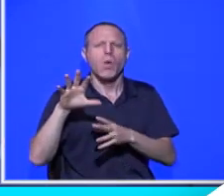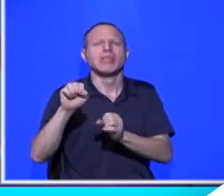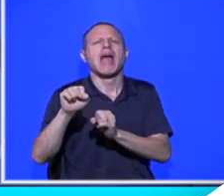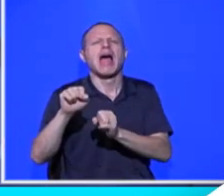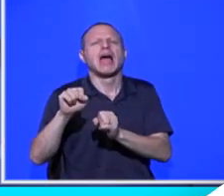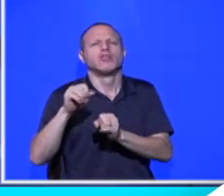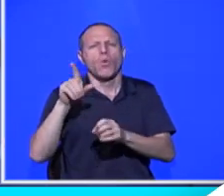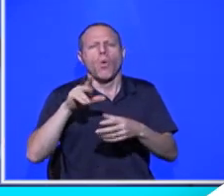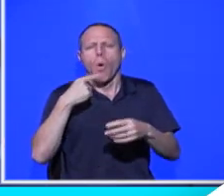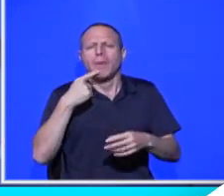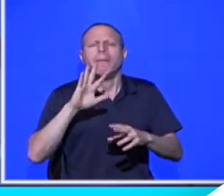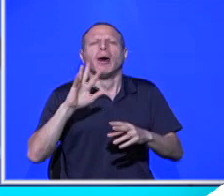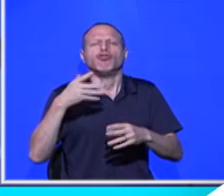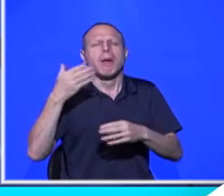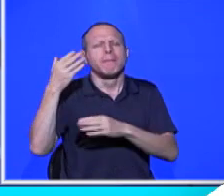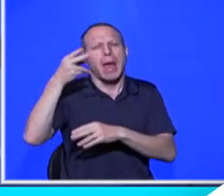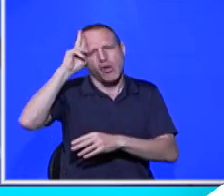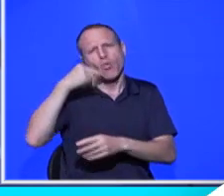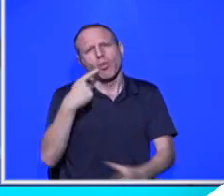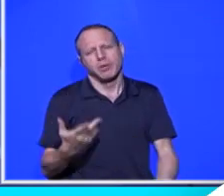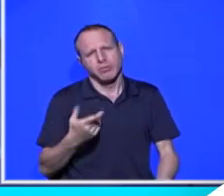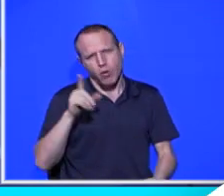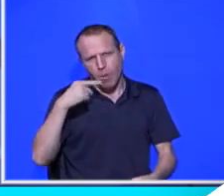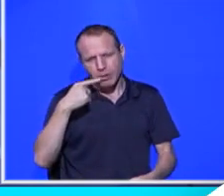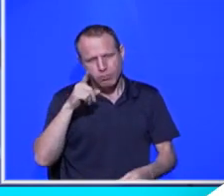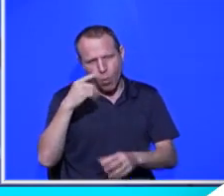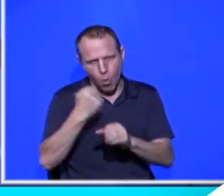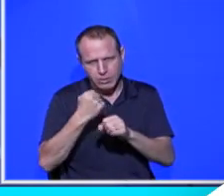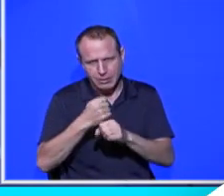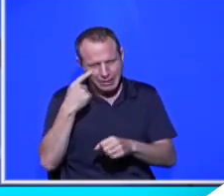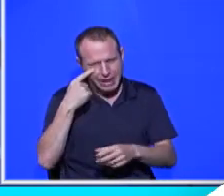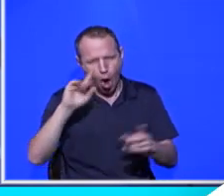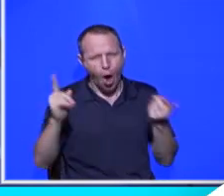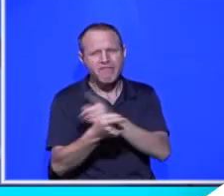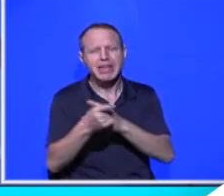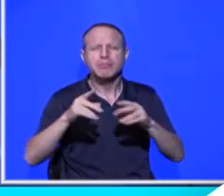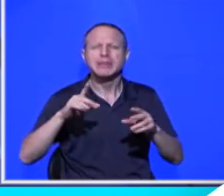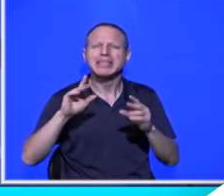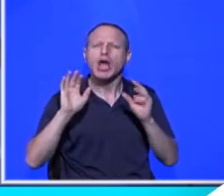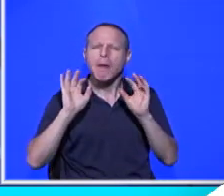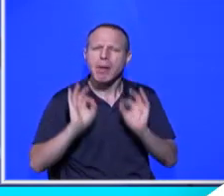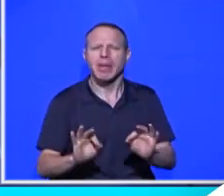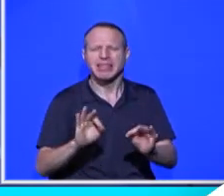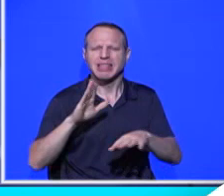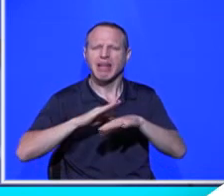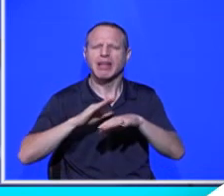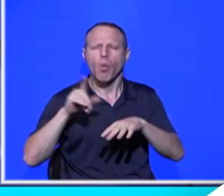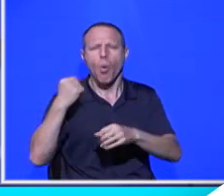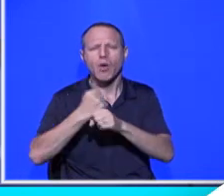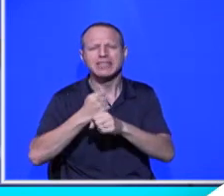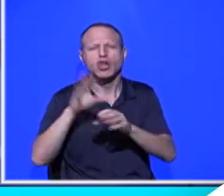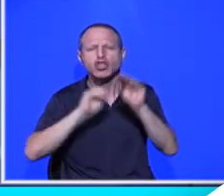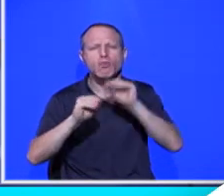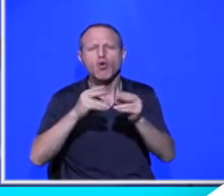את מה שבליכוד אומרים. הם אומרים בעצם שהוא עושה שימוש, תראה איך הם הופכים את היוצרות, הוא עושה שימוש ציני בתפקידו כשר